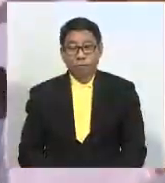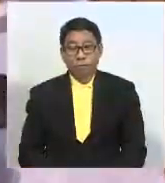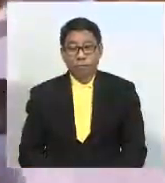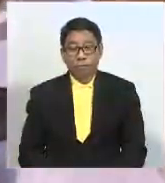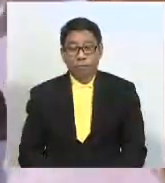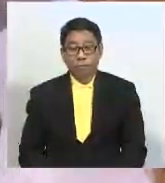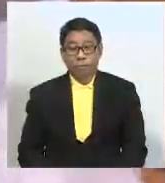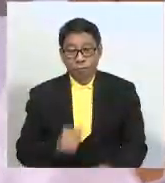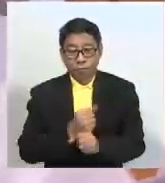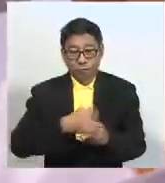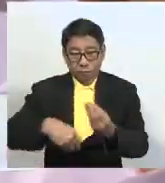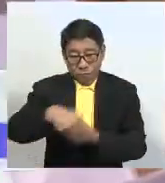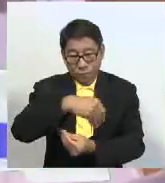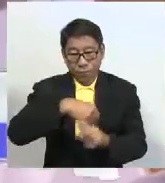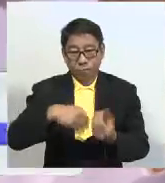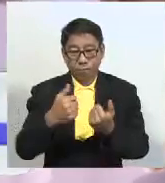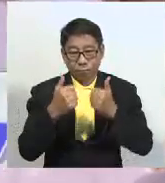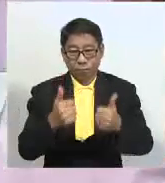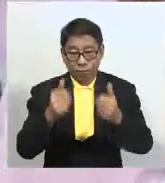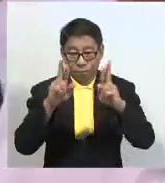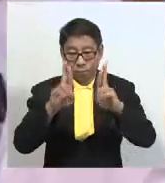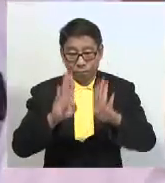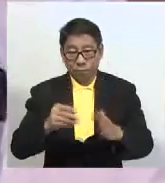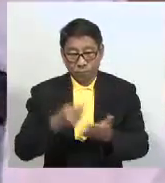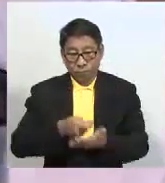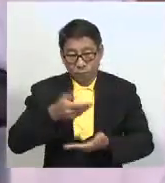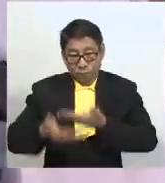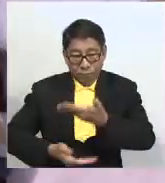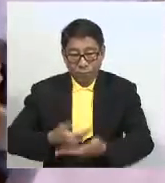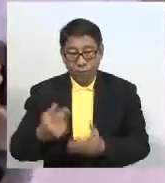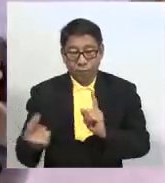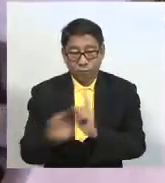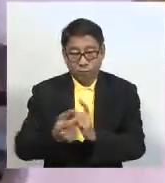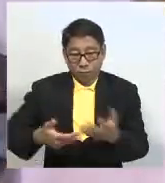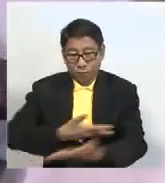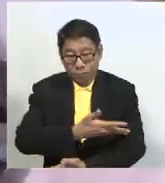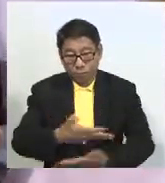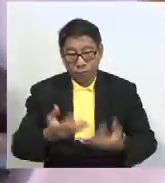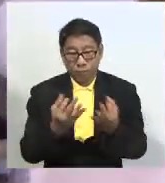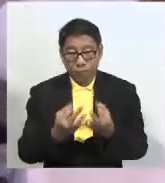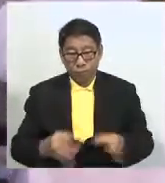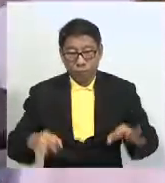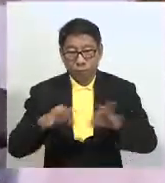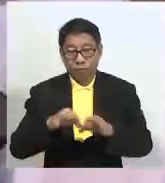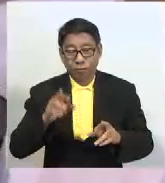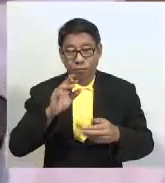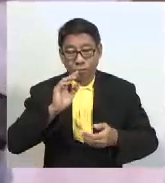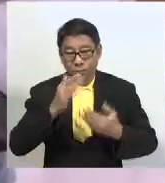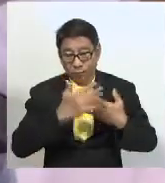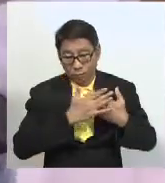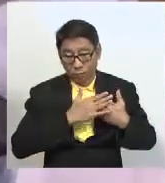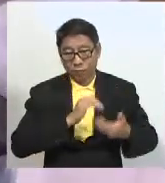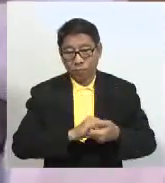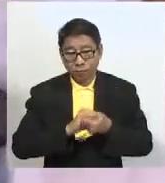ทำให้เศรษฐกิจมีการหมุนเวียนดีขึ้นในระบบมีการใช้จ่ายมีการพบปะกันนั่นคือสำคัญที่สุดเราต้องรักสามัคคีกันให้ม